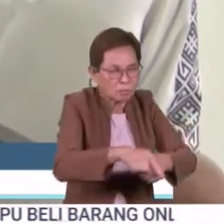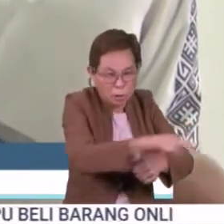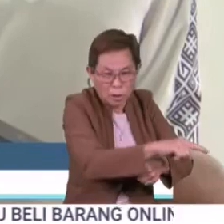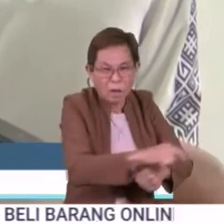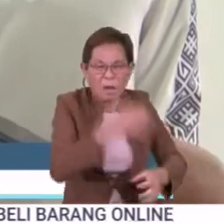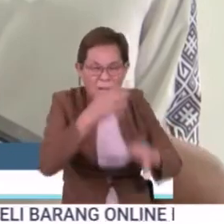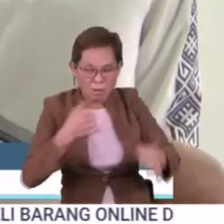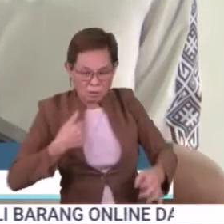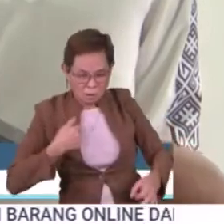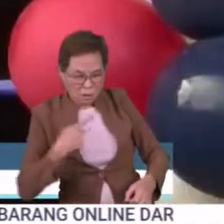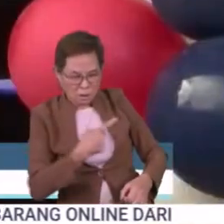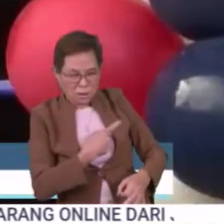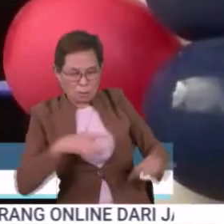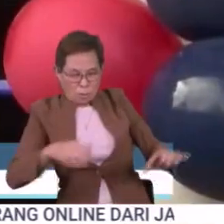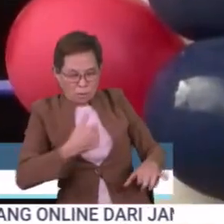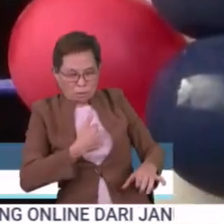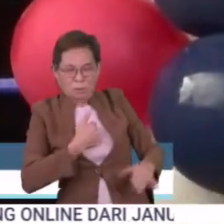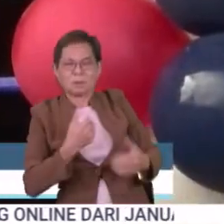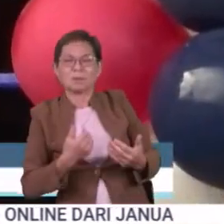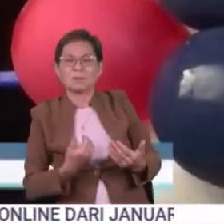rasa benda ni dapat kita hindar.